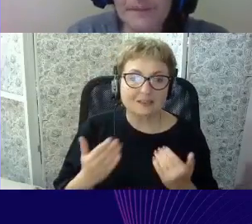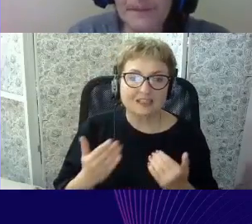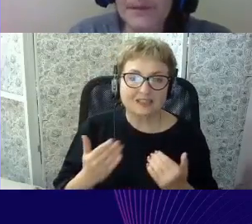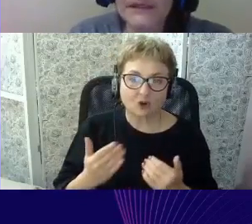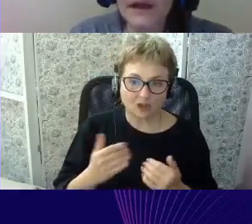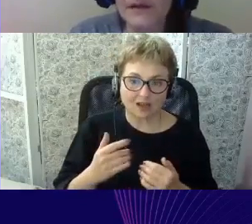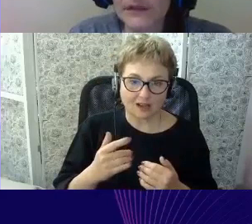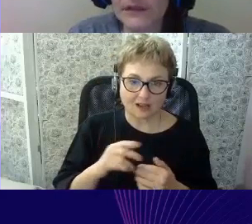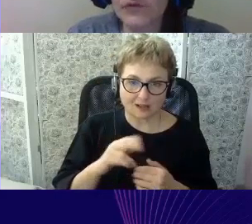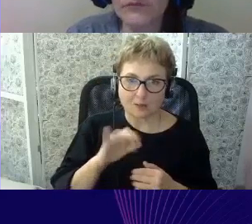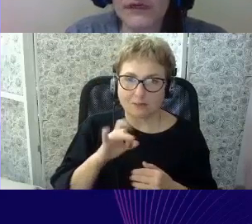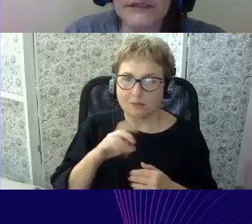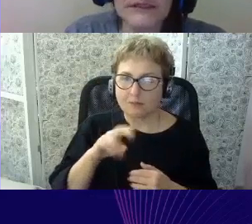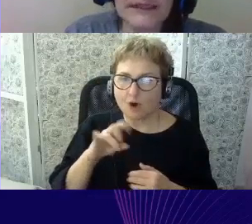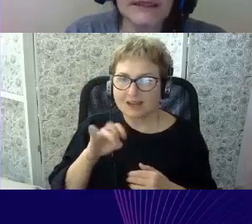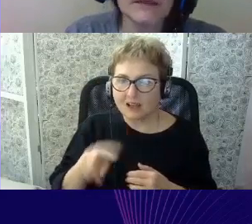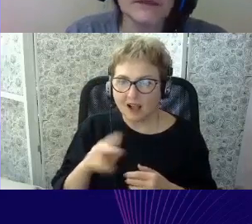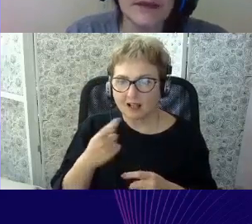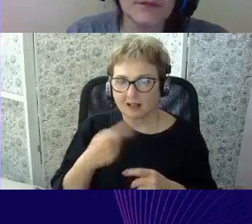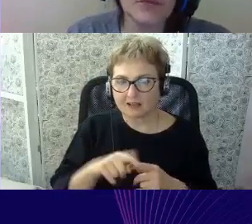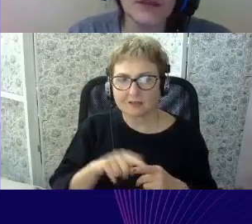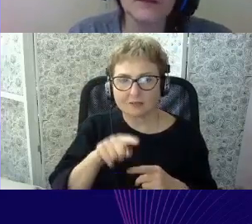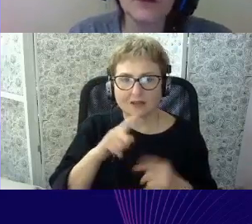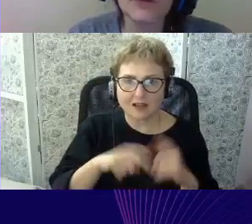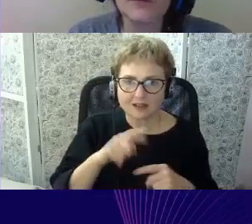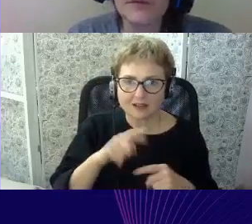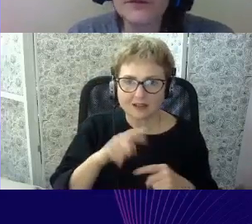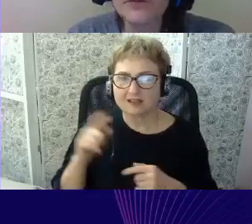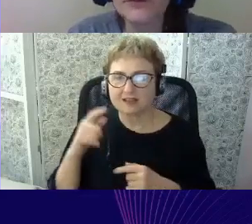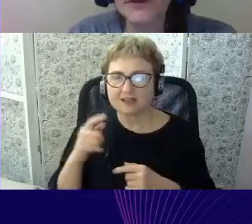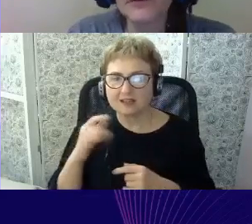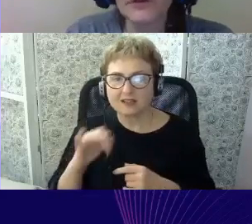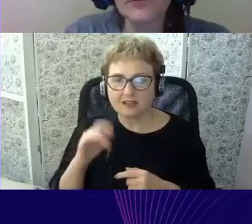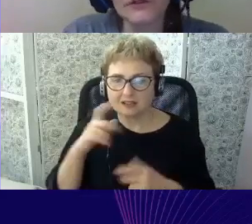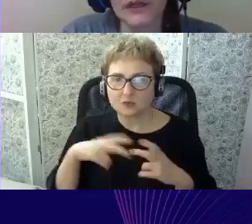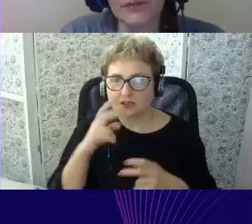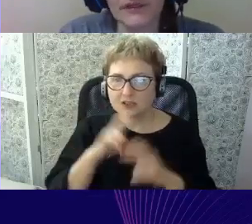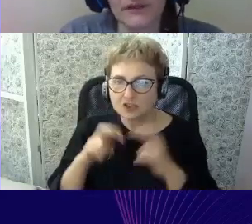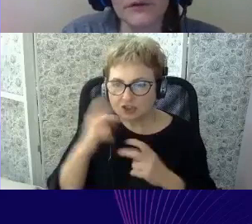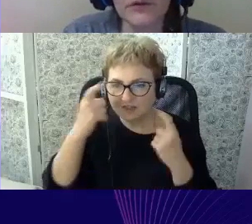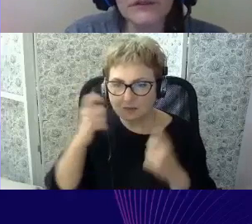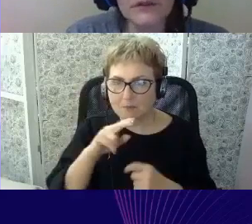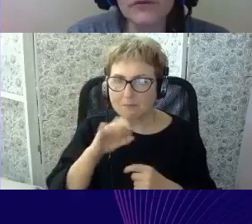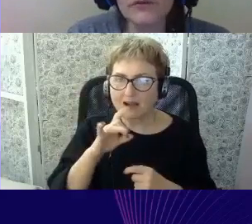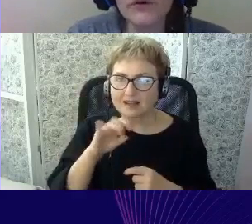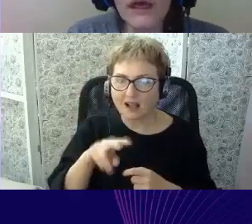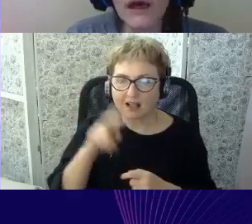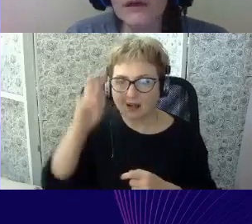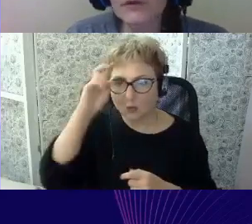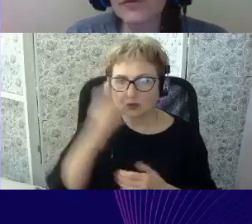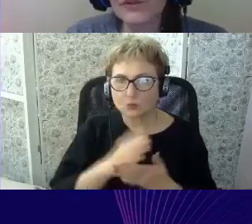таким порталом, на котором родители и сами абитуриенты ищут информацию, являются, с одной стороны, портал государственных